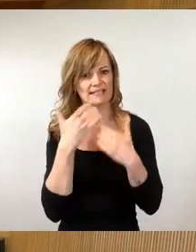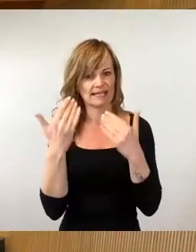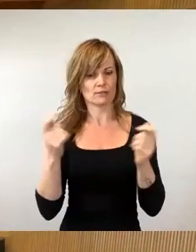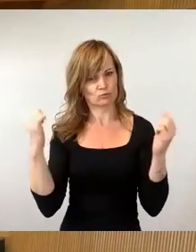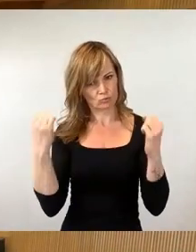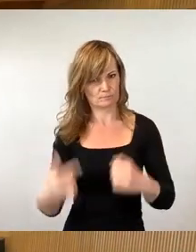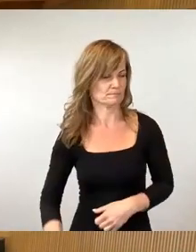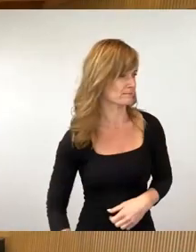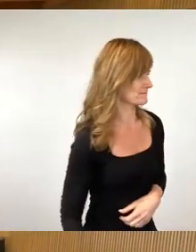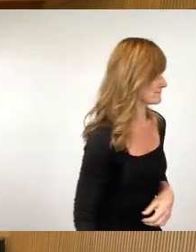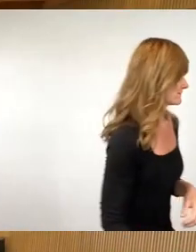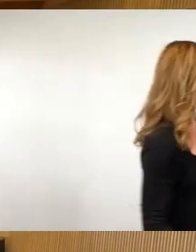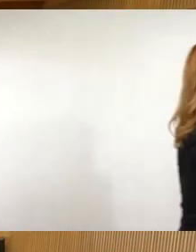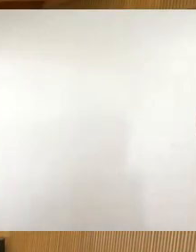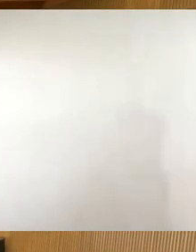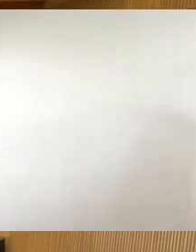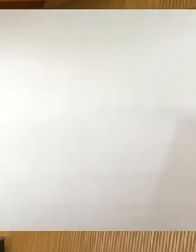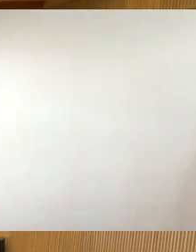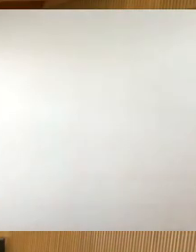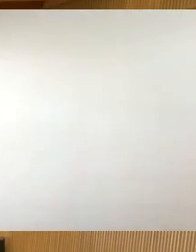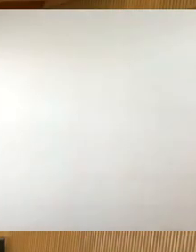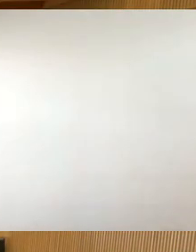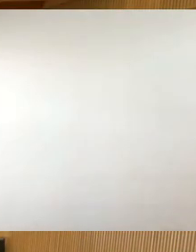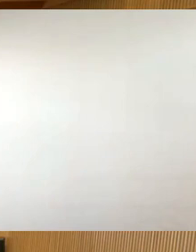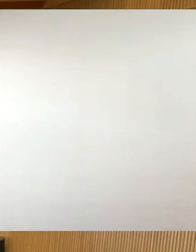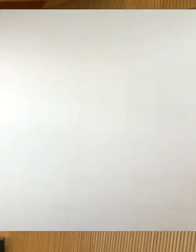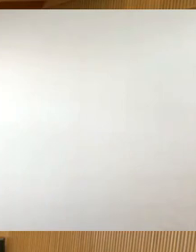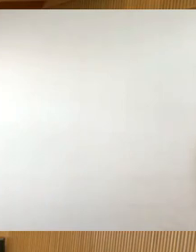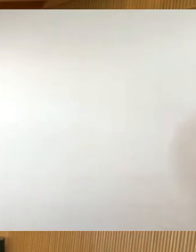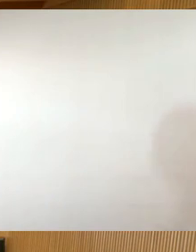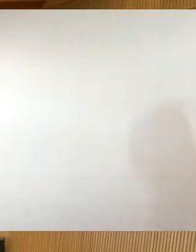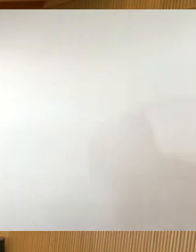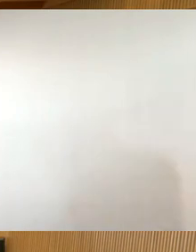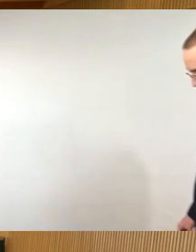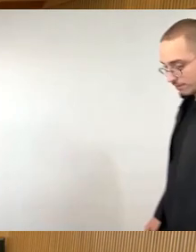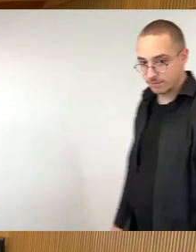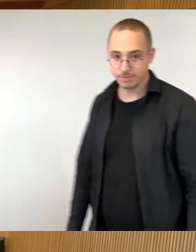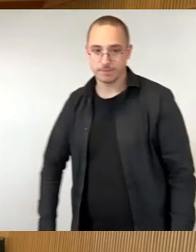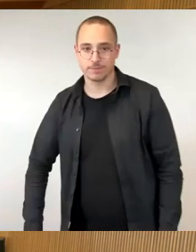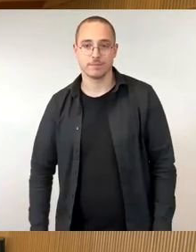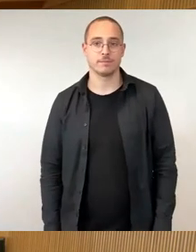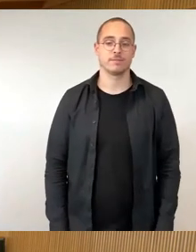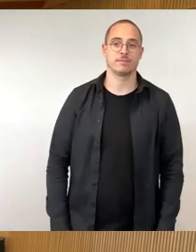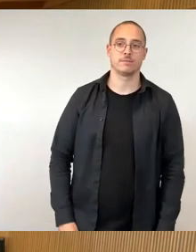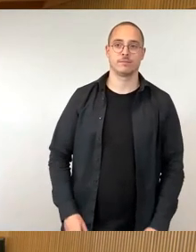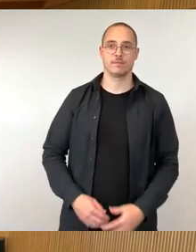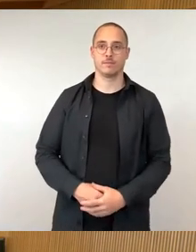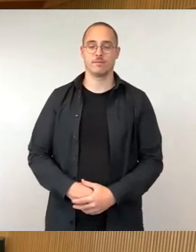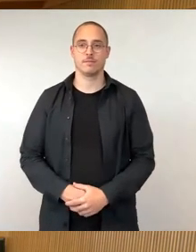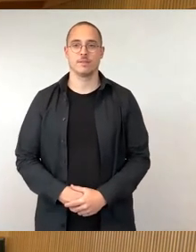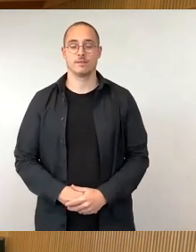So, jetzt haben wir Änderungsantrag Freie Wähler, Freie Bürger. Herr Genschmann. Sehr geehrter Herr Oberbürgermeister, liebe Kolleginnen und